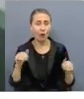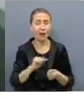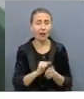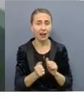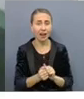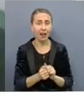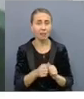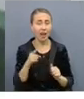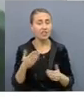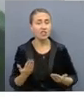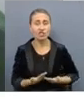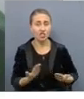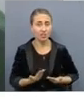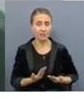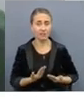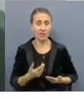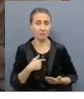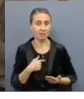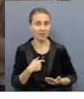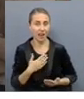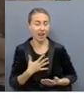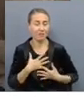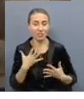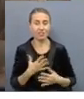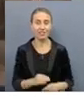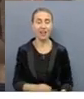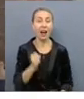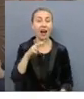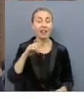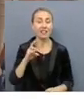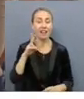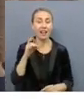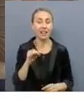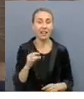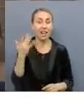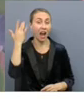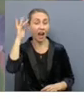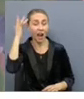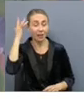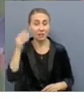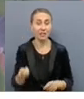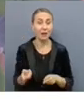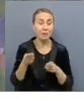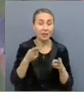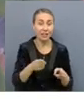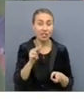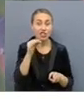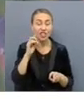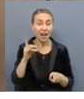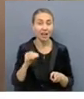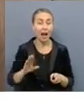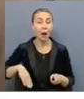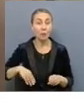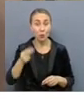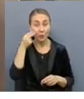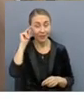одухотворены. Действительно, меня это впечатлило. Алан Скаласки приехал из штата Нью-Джерси, обучался в Чикаго, далее в Китае. Это